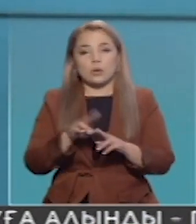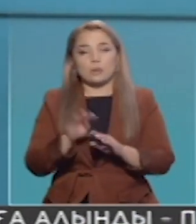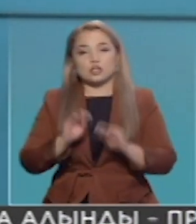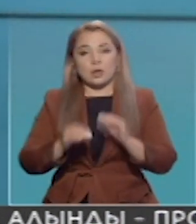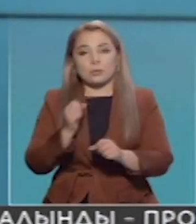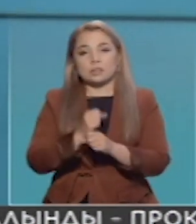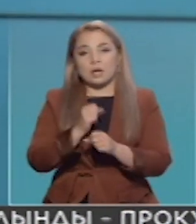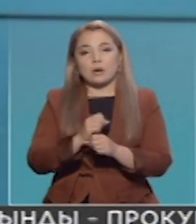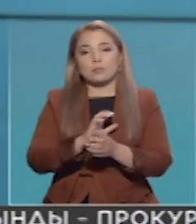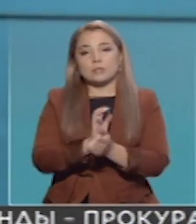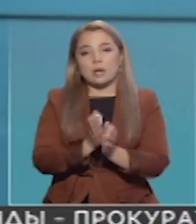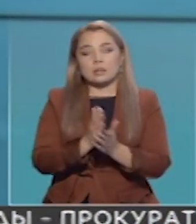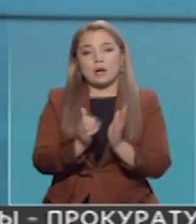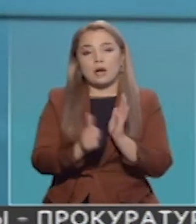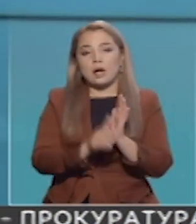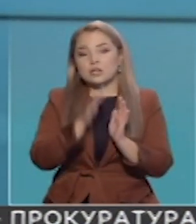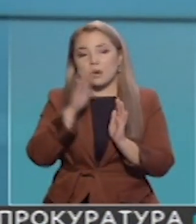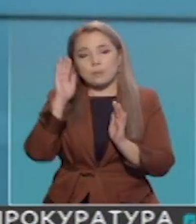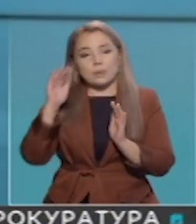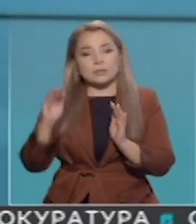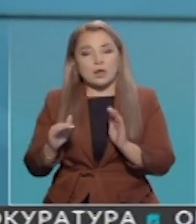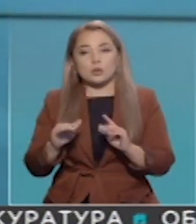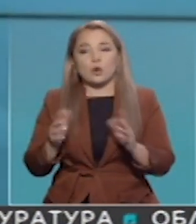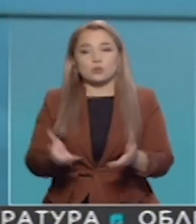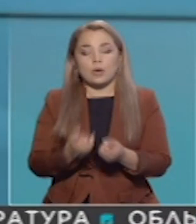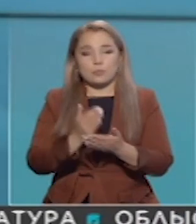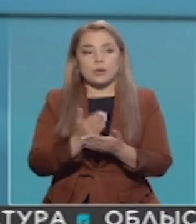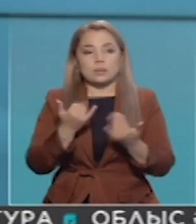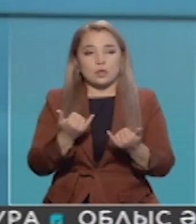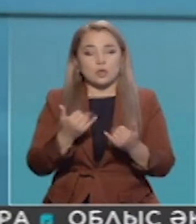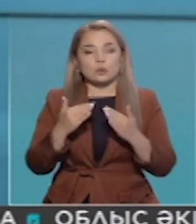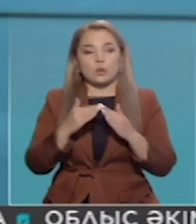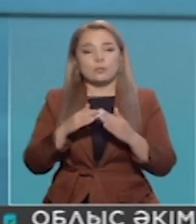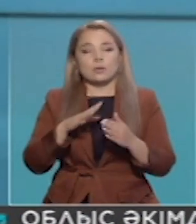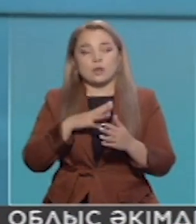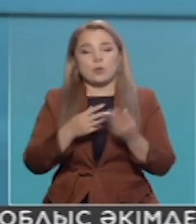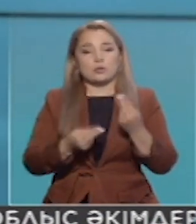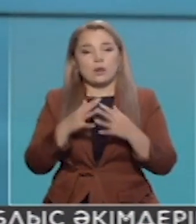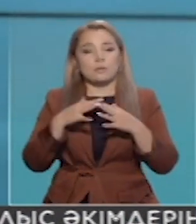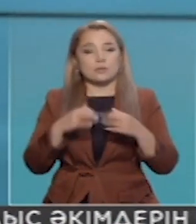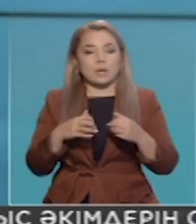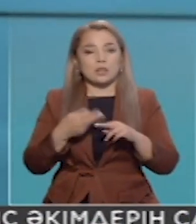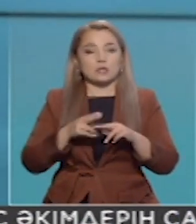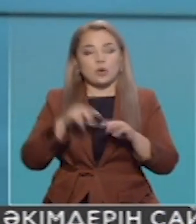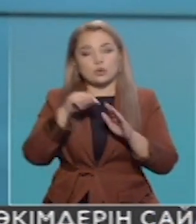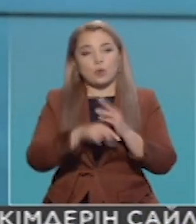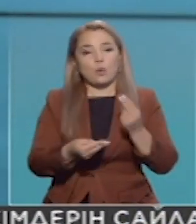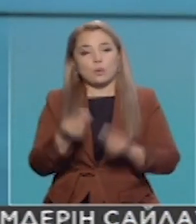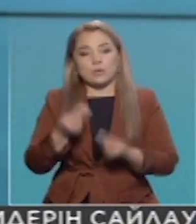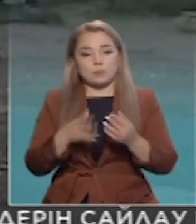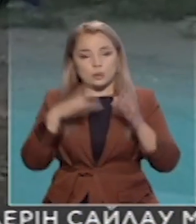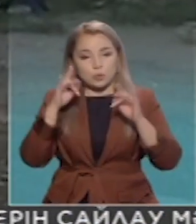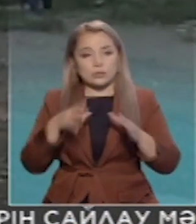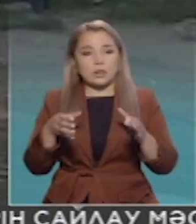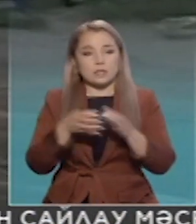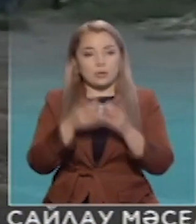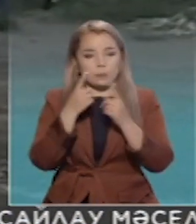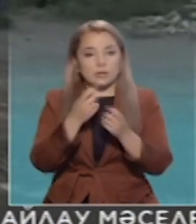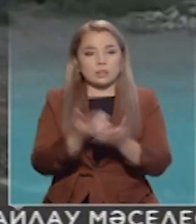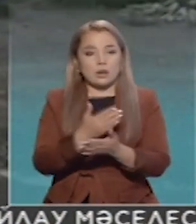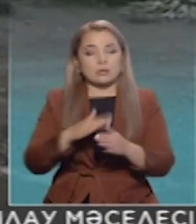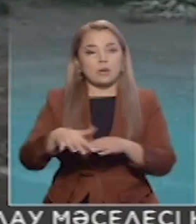жабындылардың арасына қысылып қалған 6 жасар бала құтқарылды. Ол шала бұзылған үйдің ішінде ойнап жүрген екен. Баланы аудандық төтенше жағдай басқармасы мен